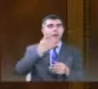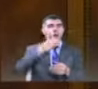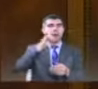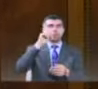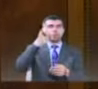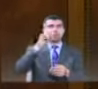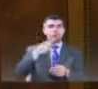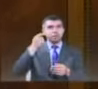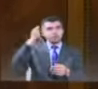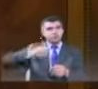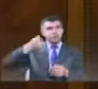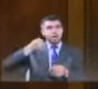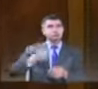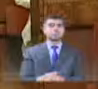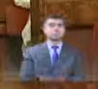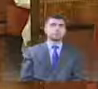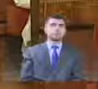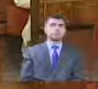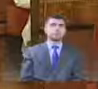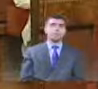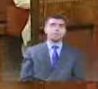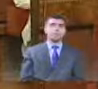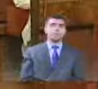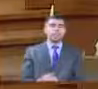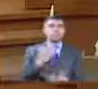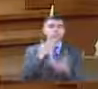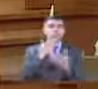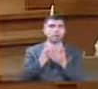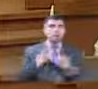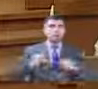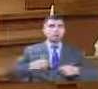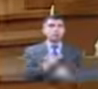نموذج متميز. والسلام عليكم ورحمة الله تعالى وبركاته. شكرا سيد رئيس الحكومة.